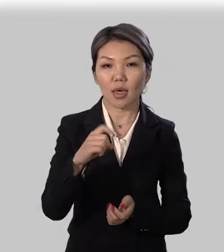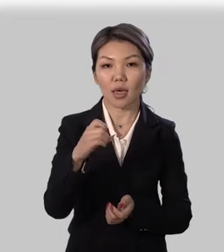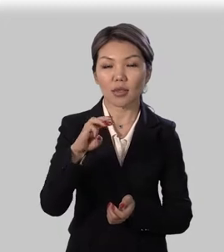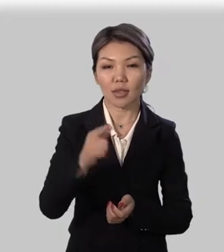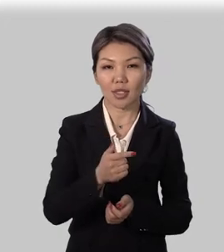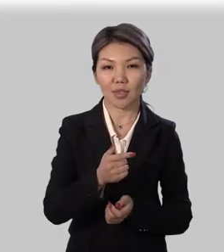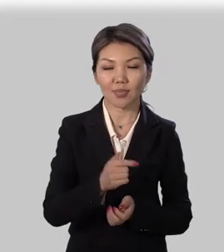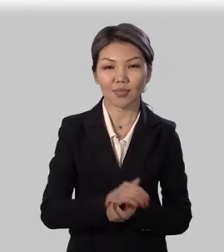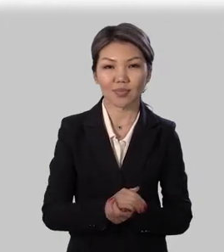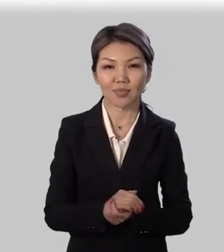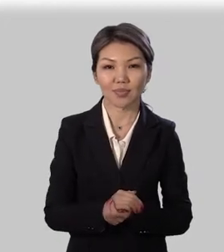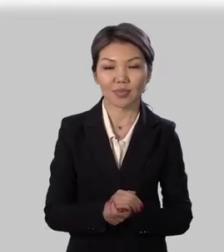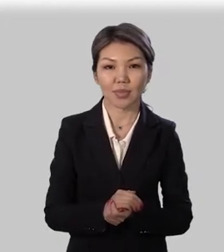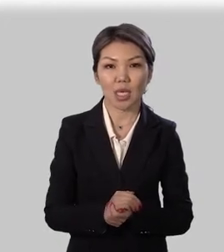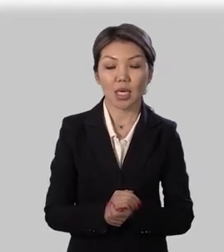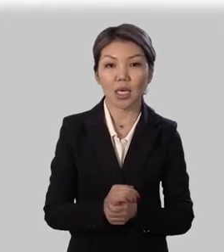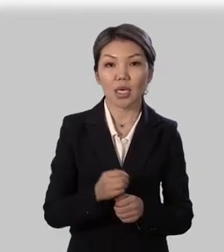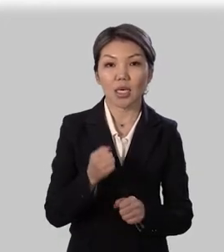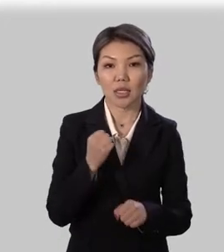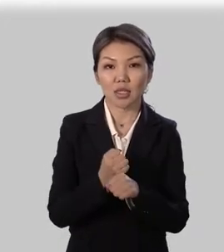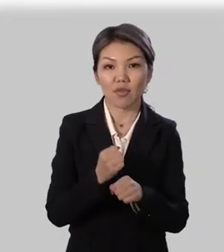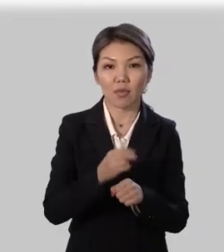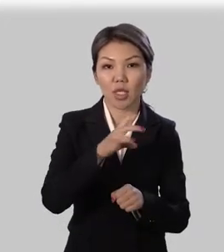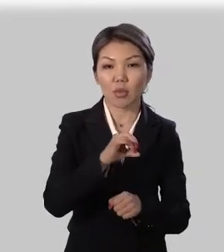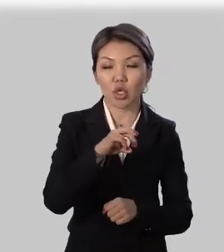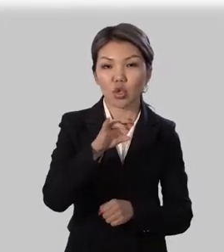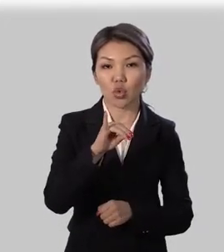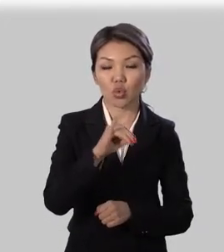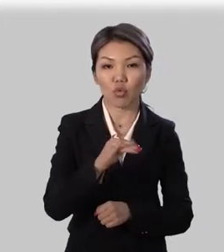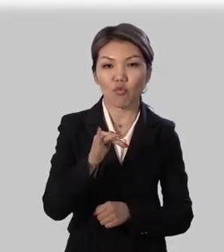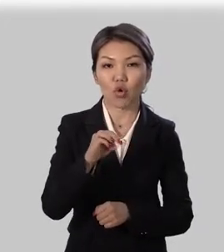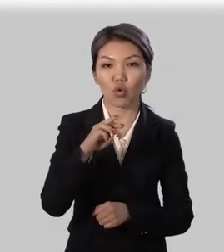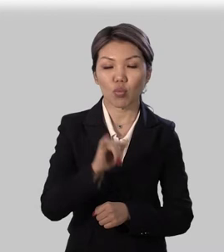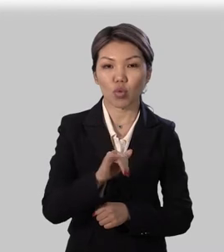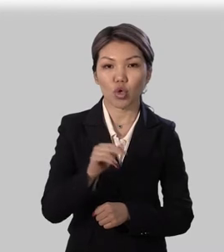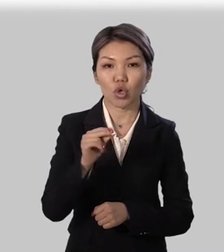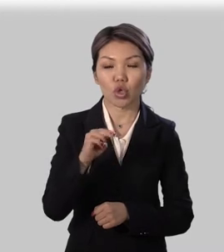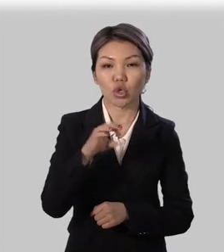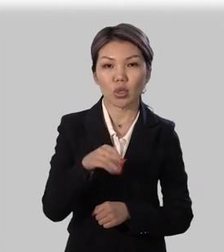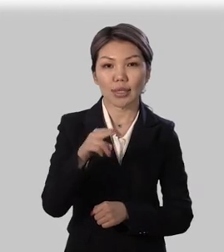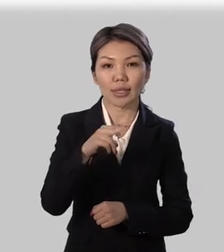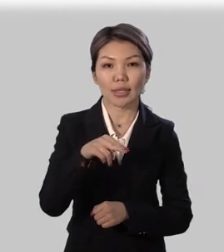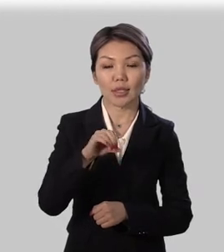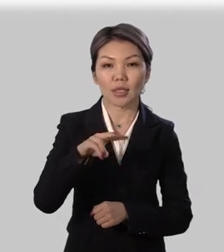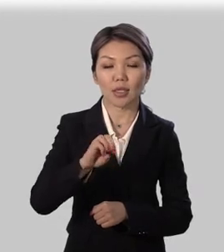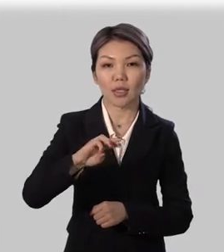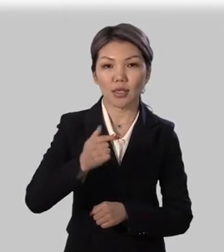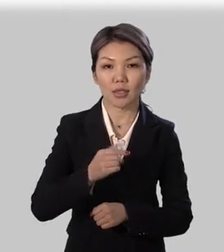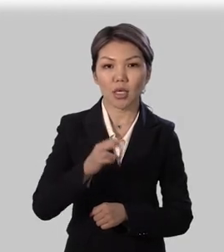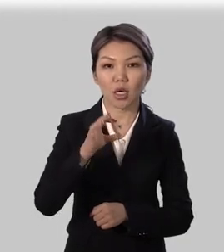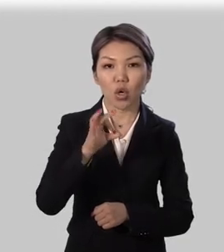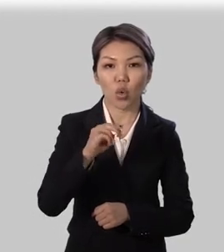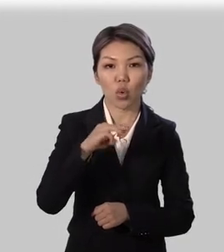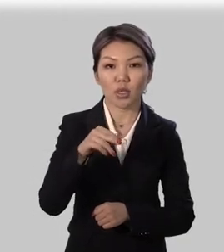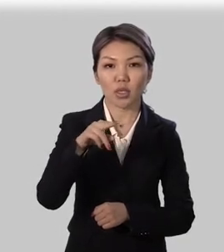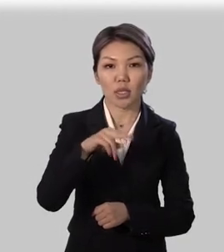делаешь ставим в неопределённую форму что делать отдыхать ставим вопрос